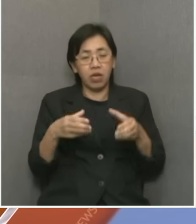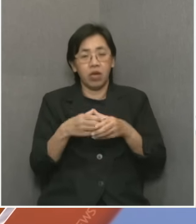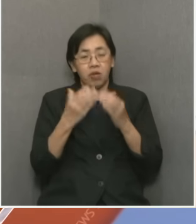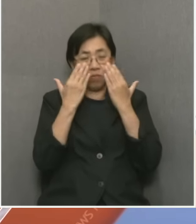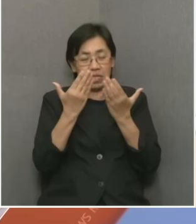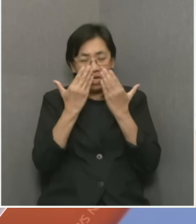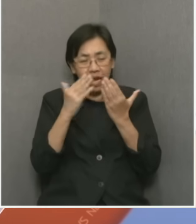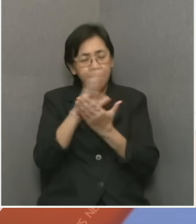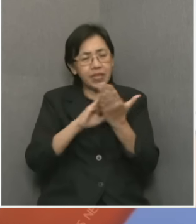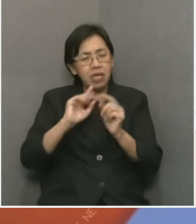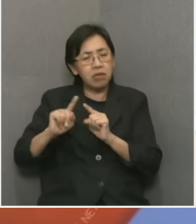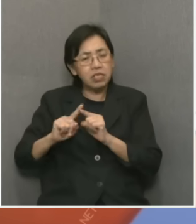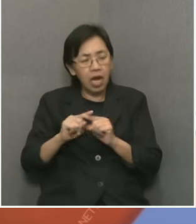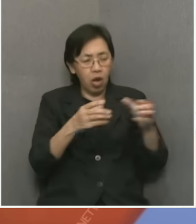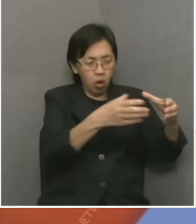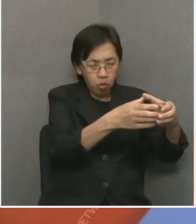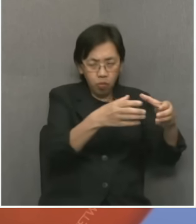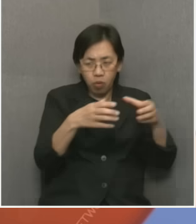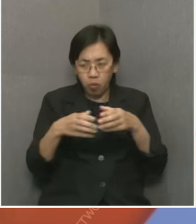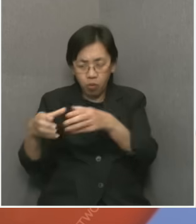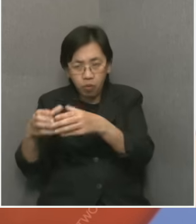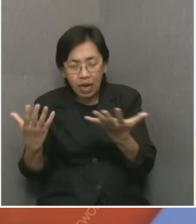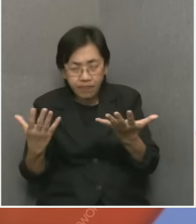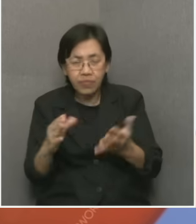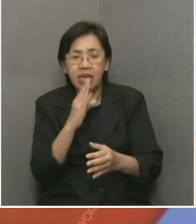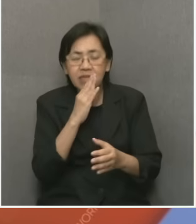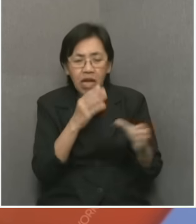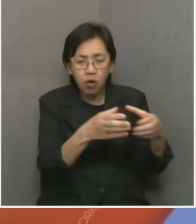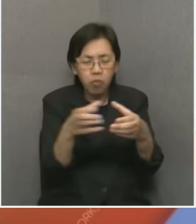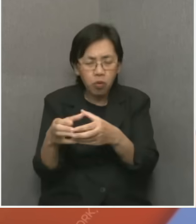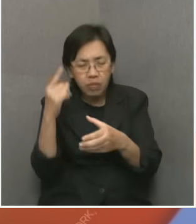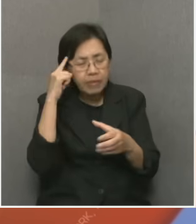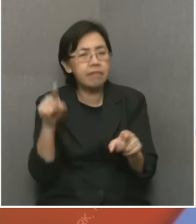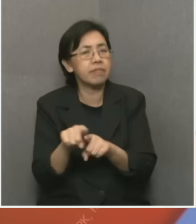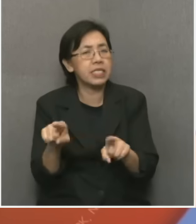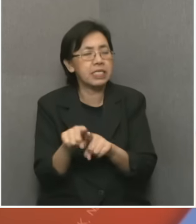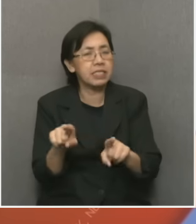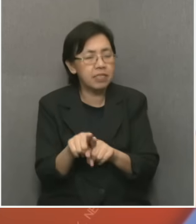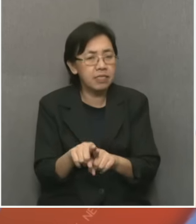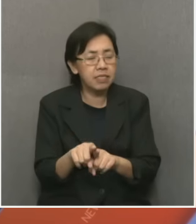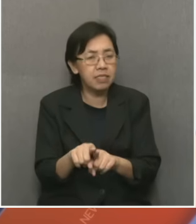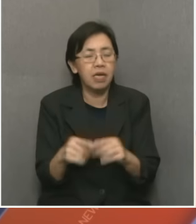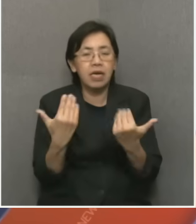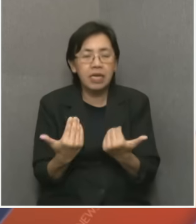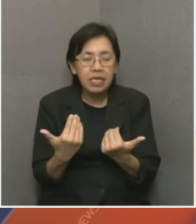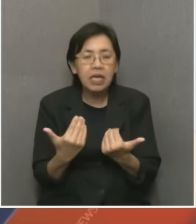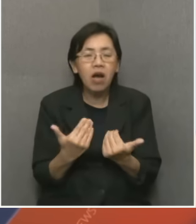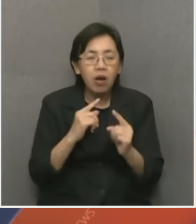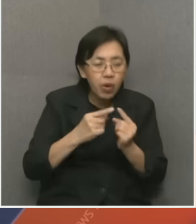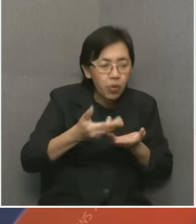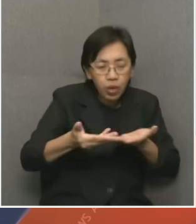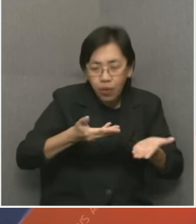งที่สำคัญที่นี่สองกลุ่มเนี่ยนะฮะก็เห็นพ้องต้องกันเพราะฉะนั้นมันก็จะเกิดการเจรจ